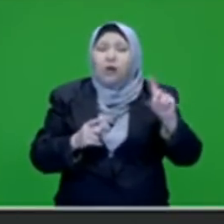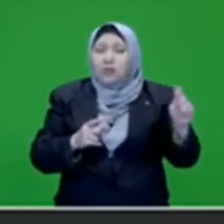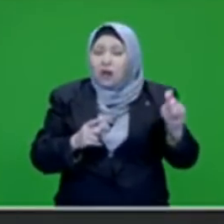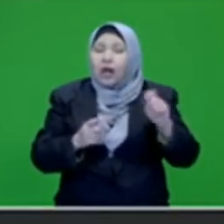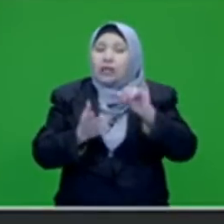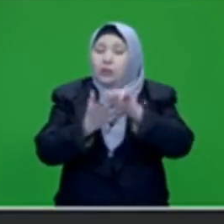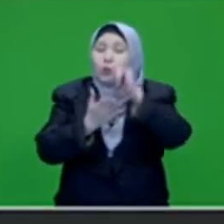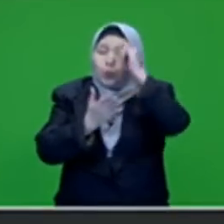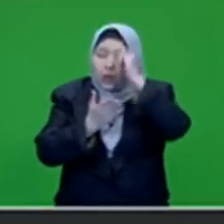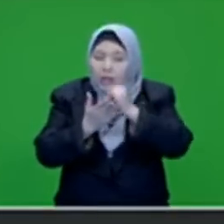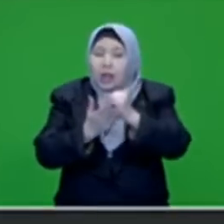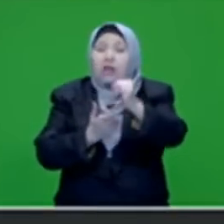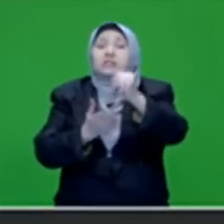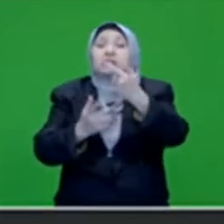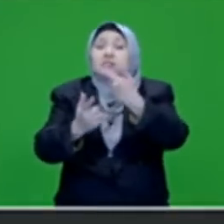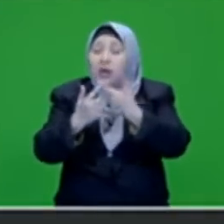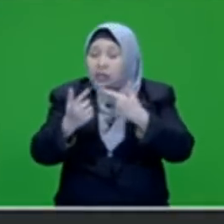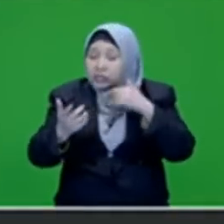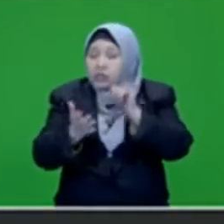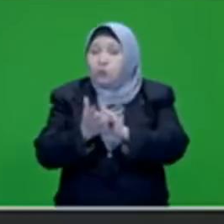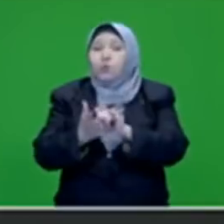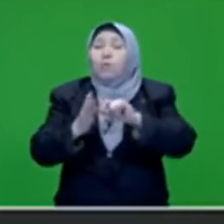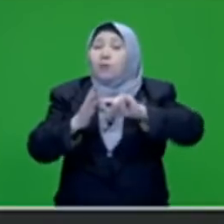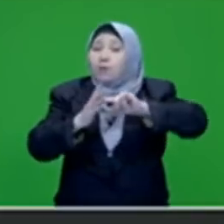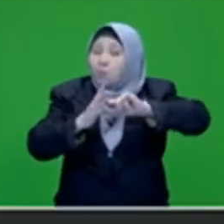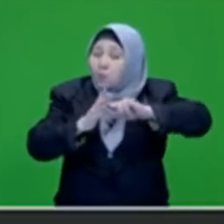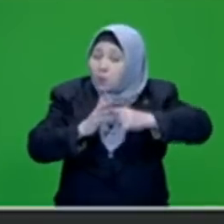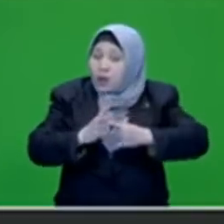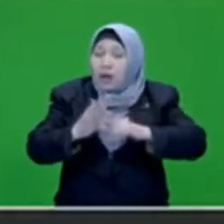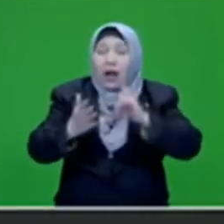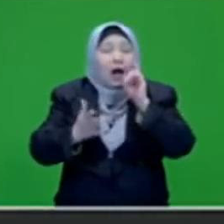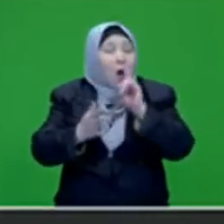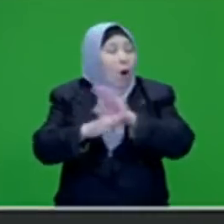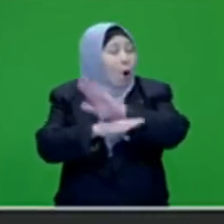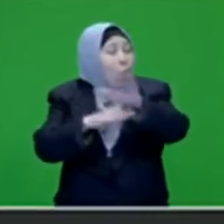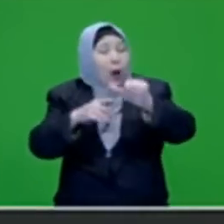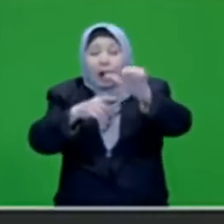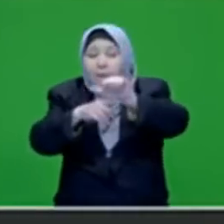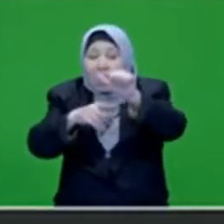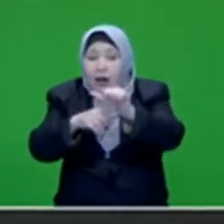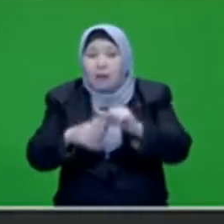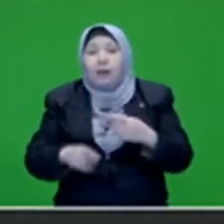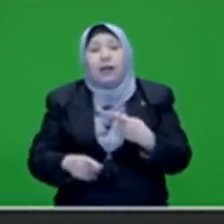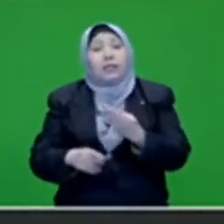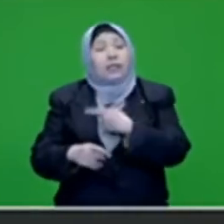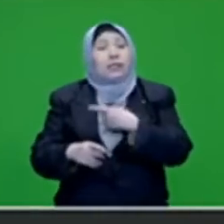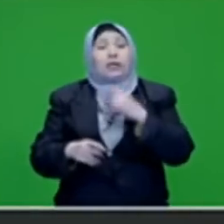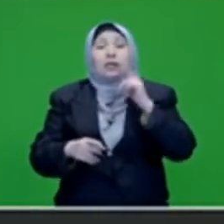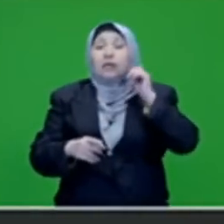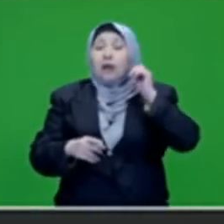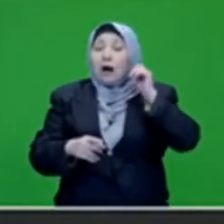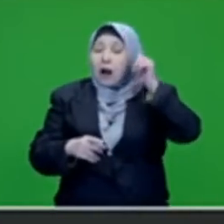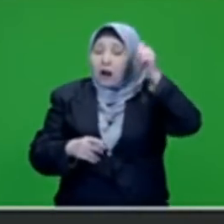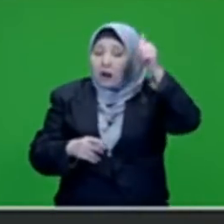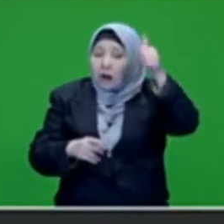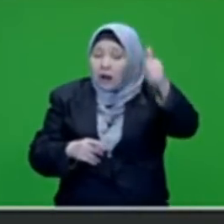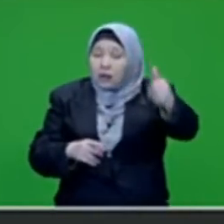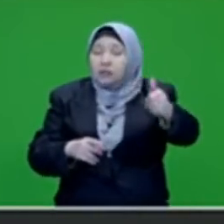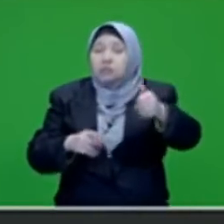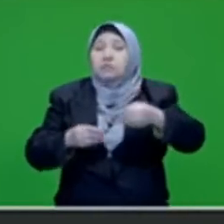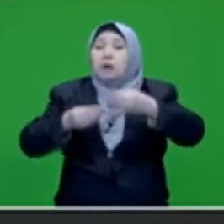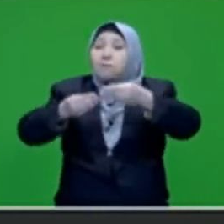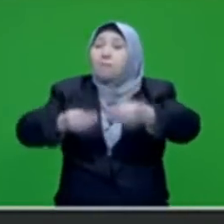ikhlas, daripada situlah bertitik tolak itu bermula segala amalan-amalan kita yang akan dijuruskan kepada